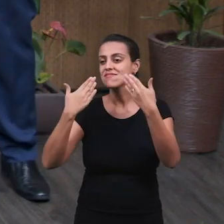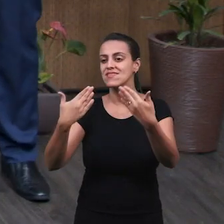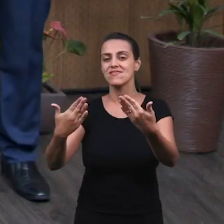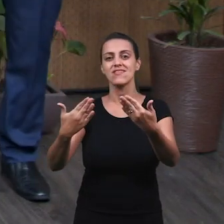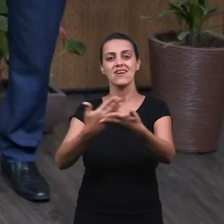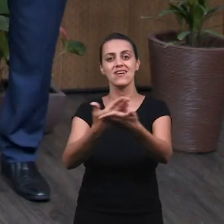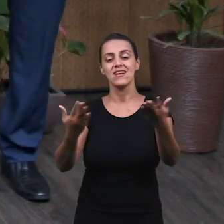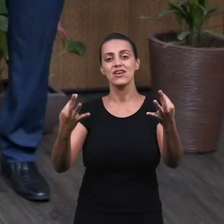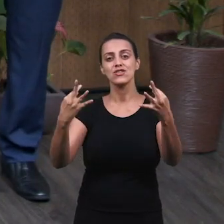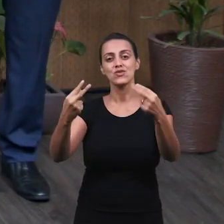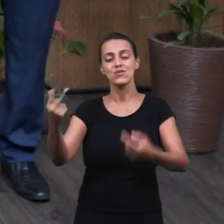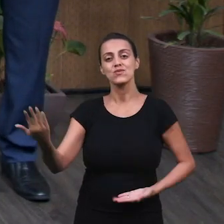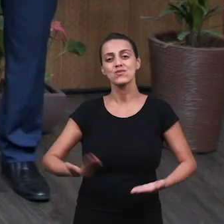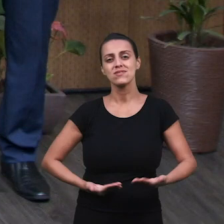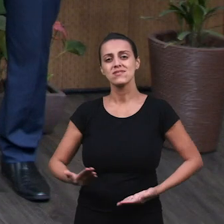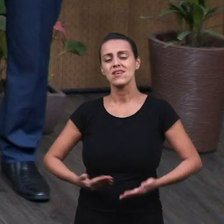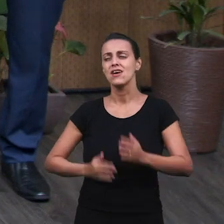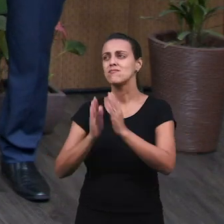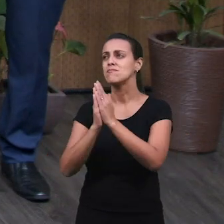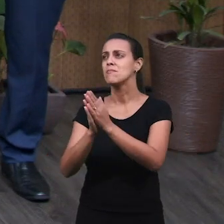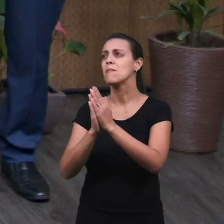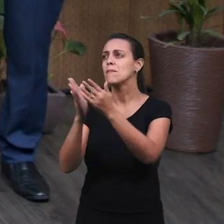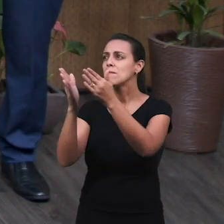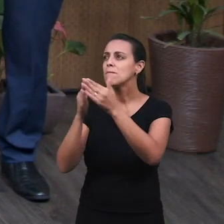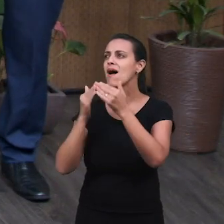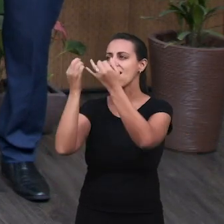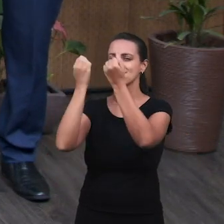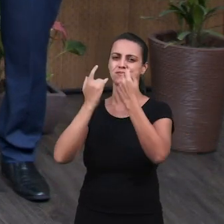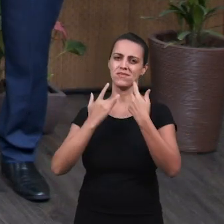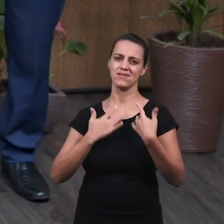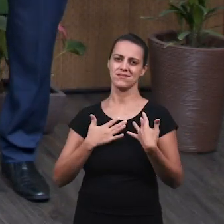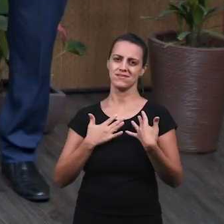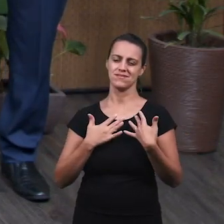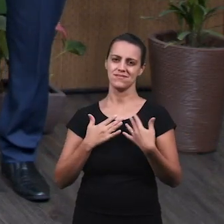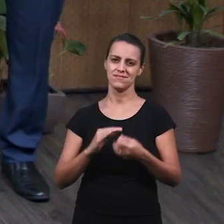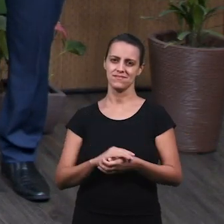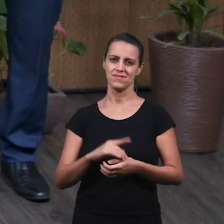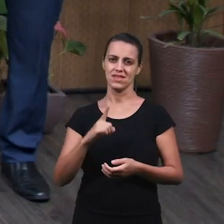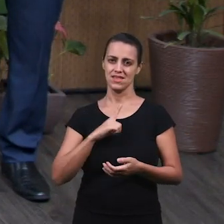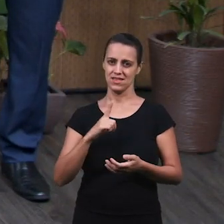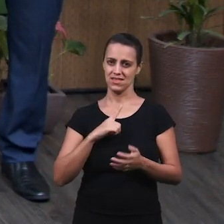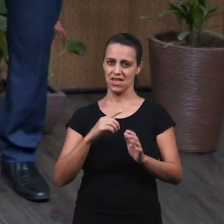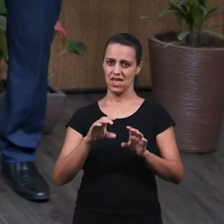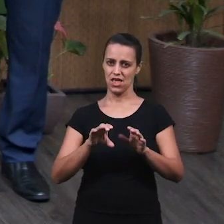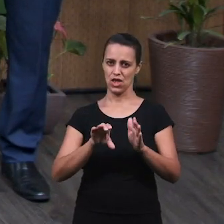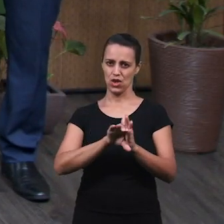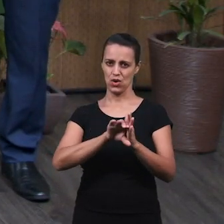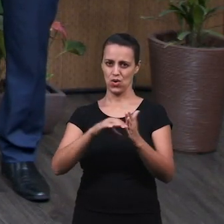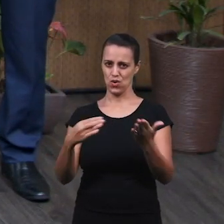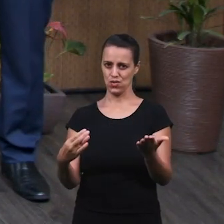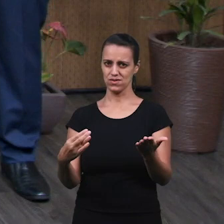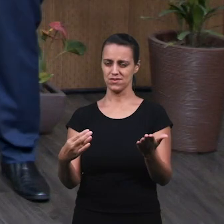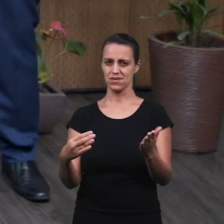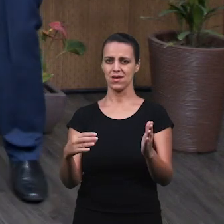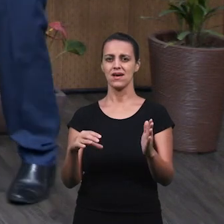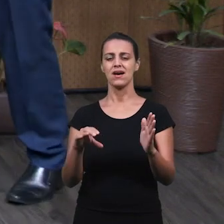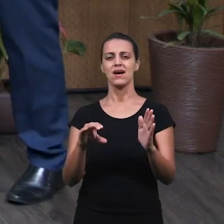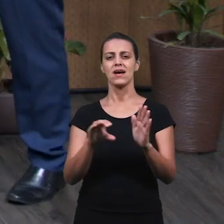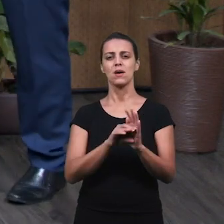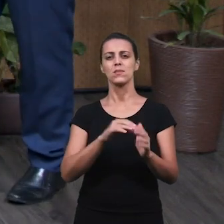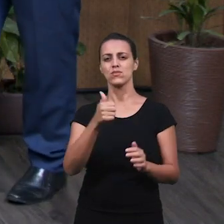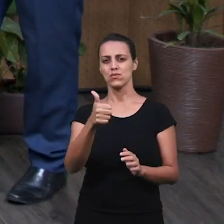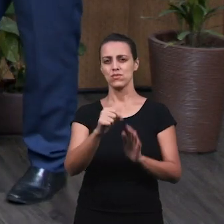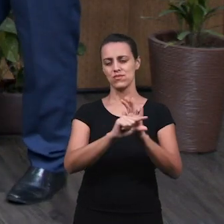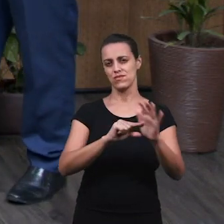cœur. Comme il est enregistré en Colossiens, chapitre 1, verset 26. Le mystère qui